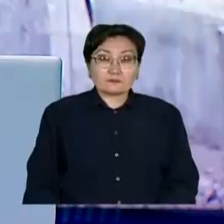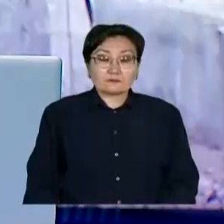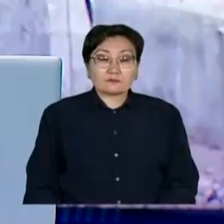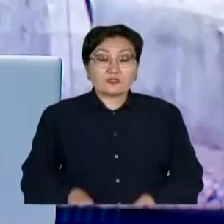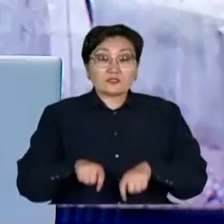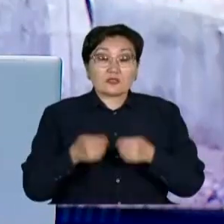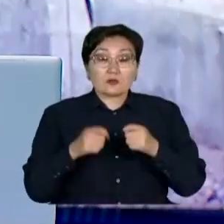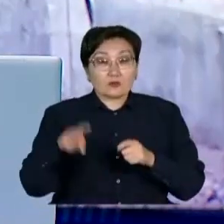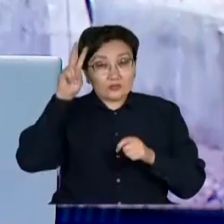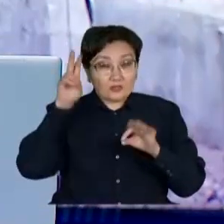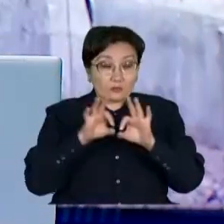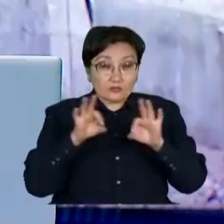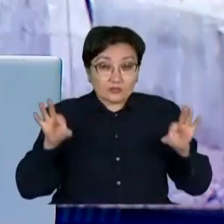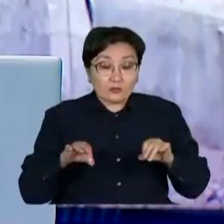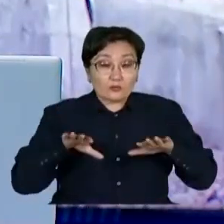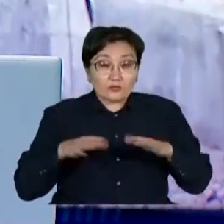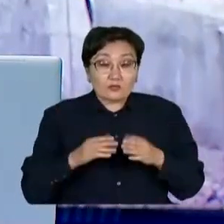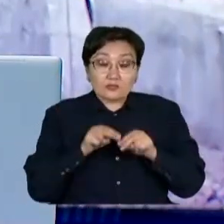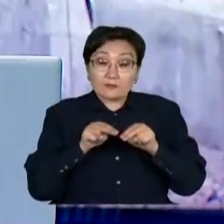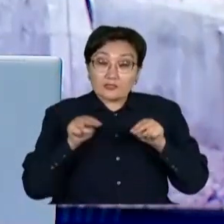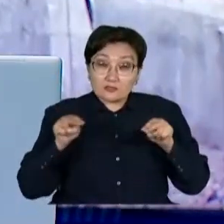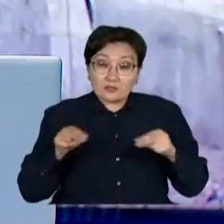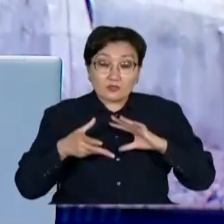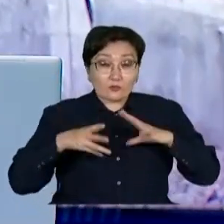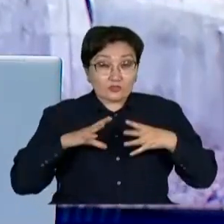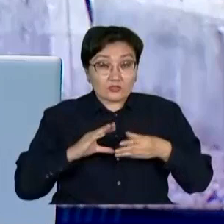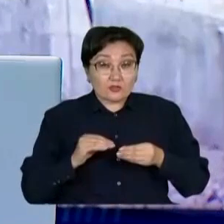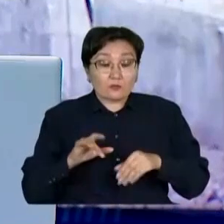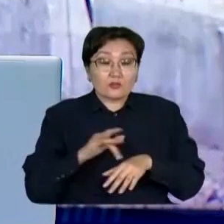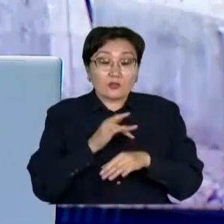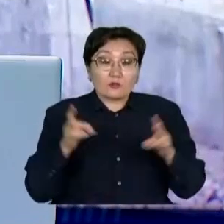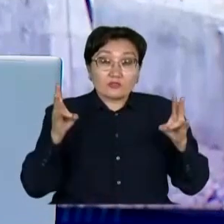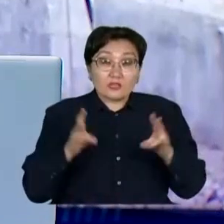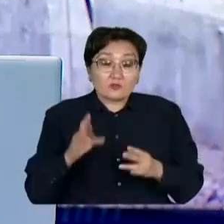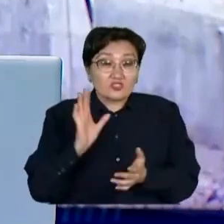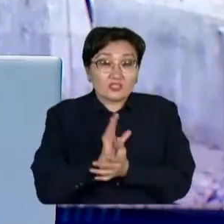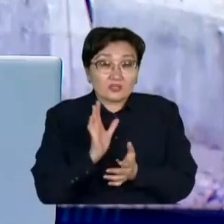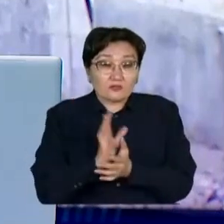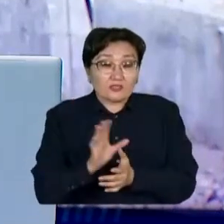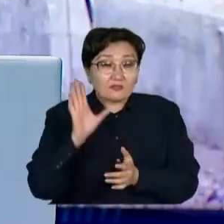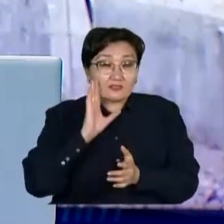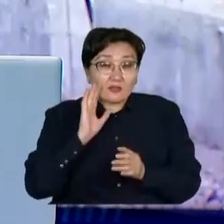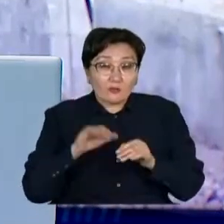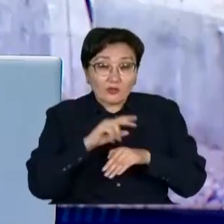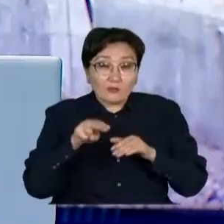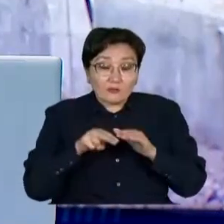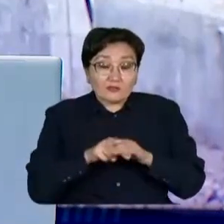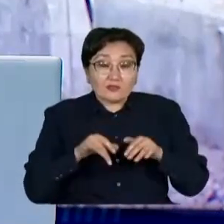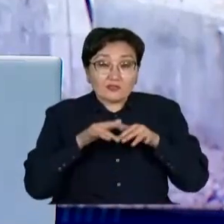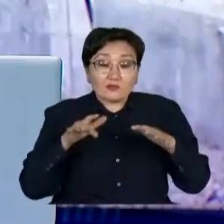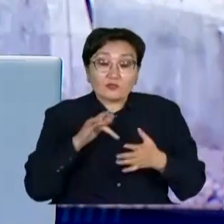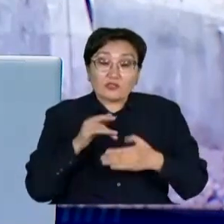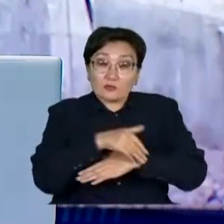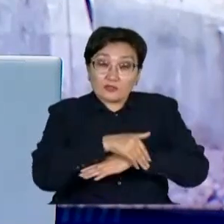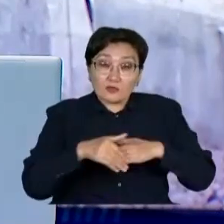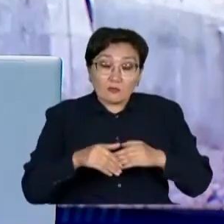Прорыв канализационного коллектора произошел в Петропавловске. В результате коммунальной аварии грязные сточные воды затопили одну из центральных улиц, а